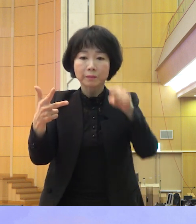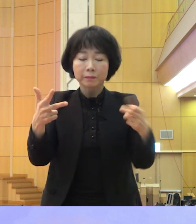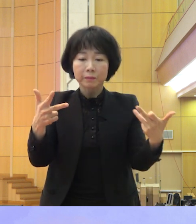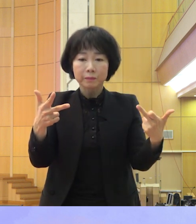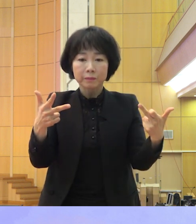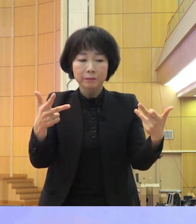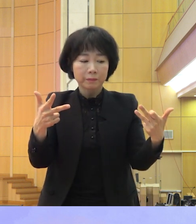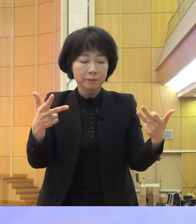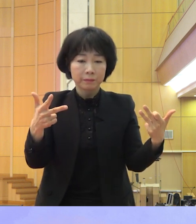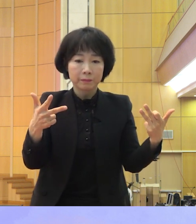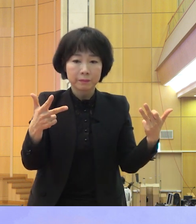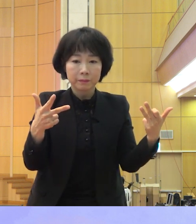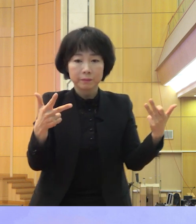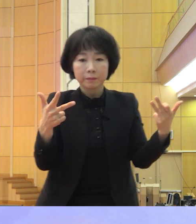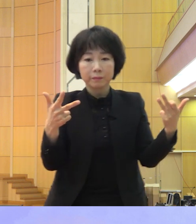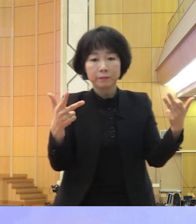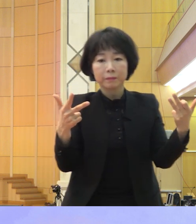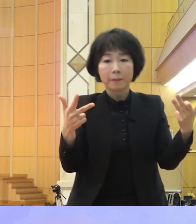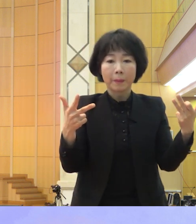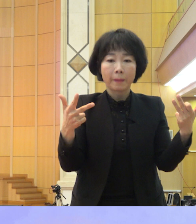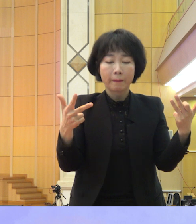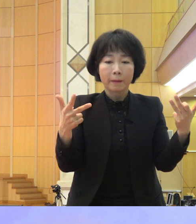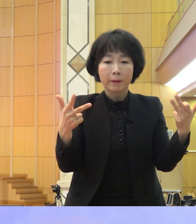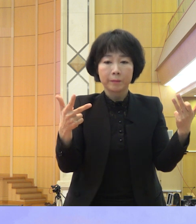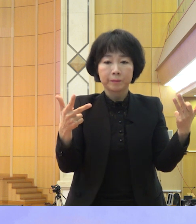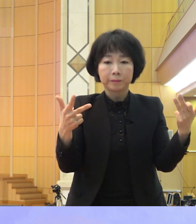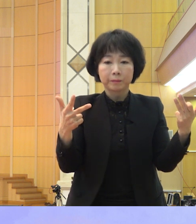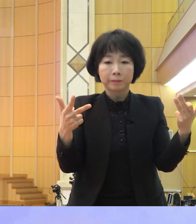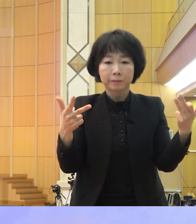고린도전서 7장 18절 270페이지 보면